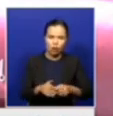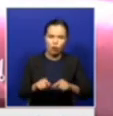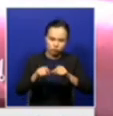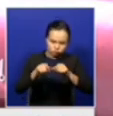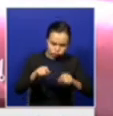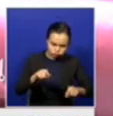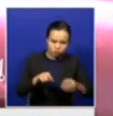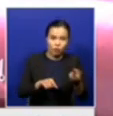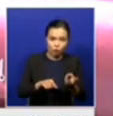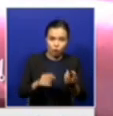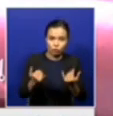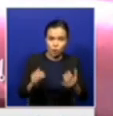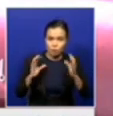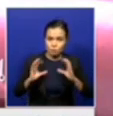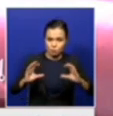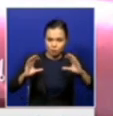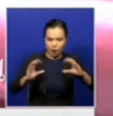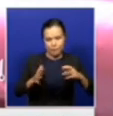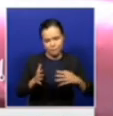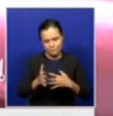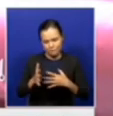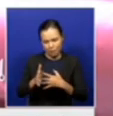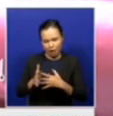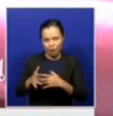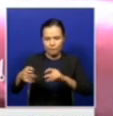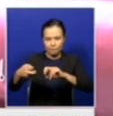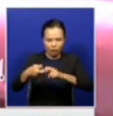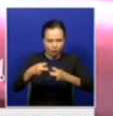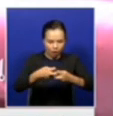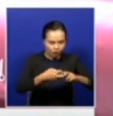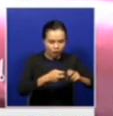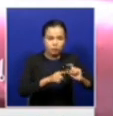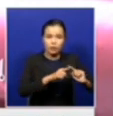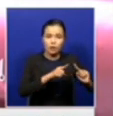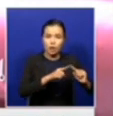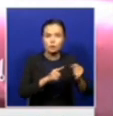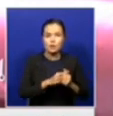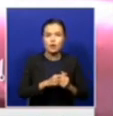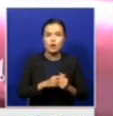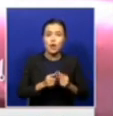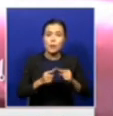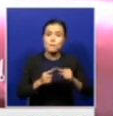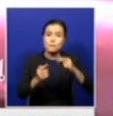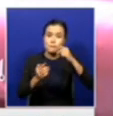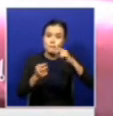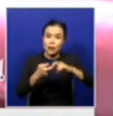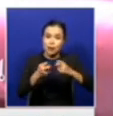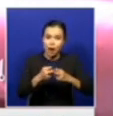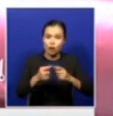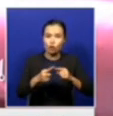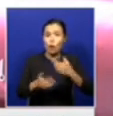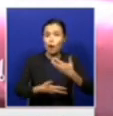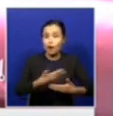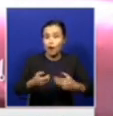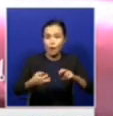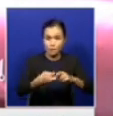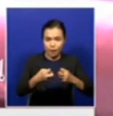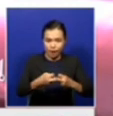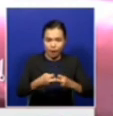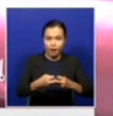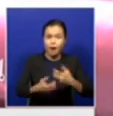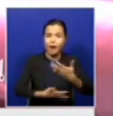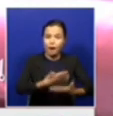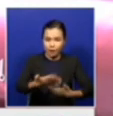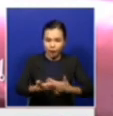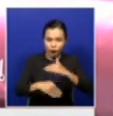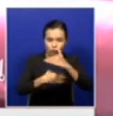จุบันที่กำลังเผชิญกับปัญหาเยอะแยะเลยนะครับทั้งปัญหาภายนอกได้แก่สงครามการค้าไปถึงปัญหาภายในของเรา